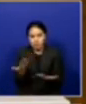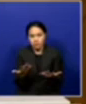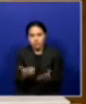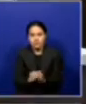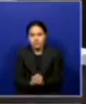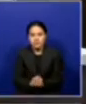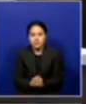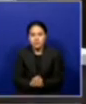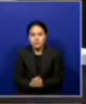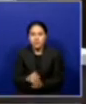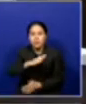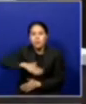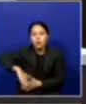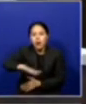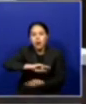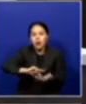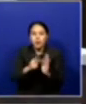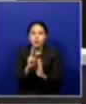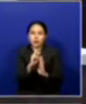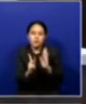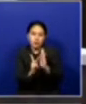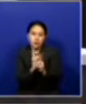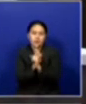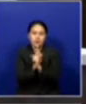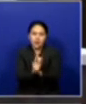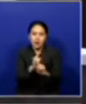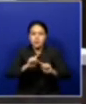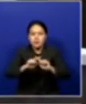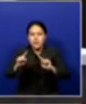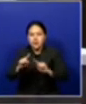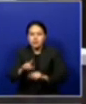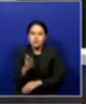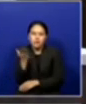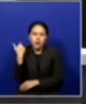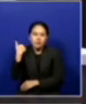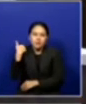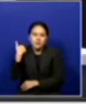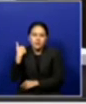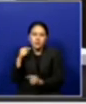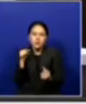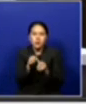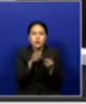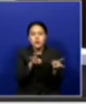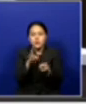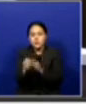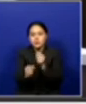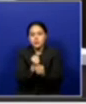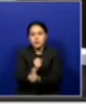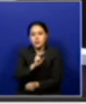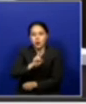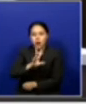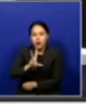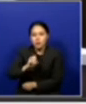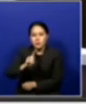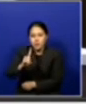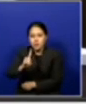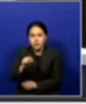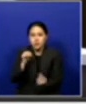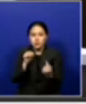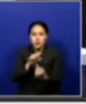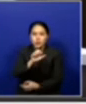ราเป็นผู้ทำกฎหมายนะครับแม้กฎหมายฉบับแรกของที่ผมกล่าวถึงคือวิธีการงบประมาณปี2561เนี่ยออกโดยสน